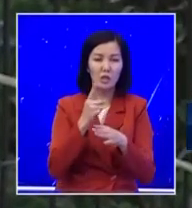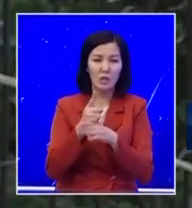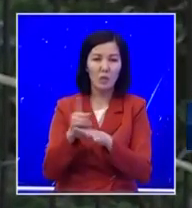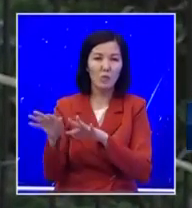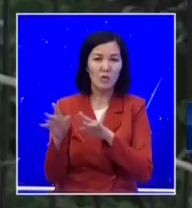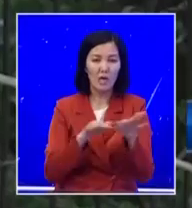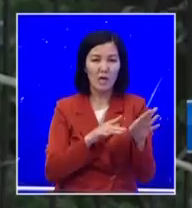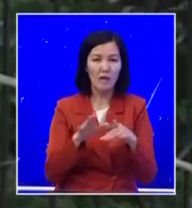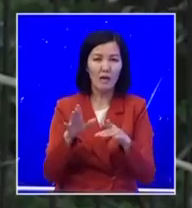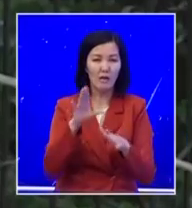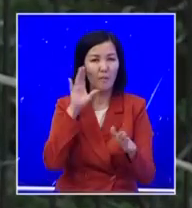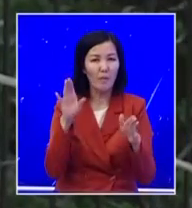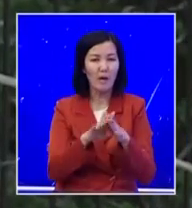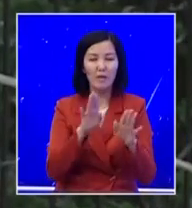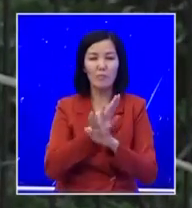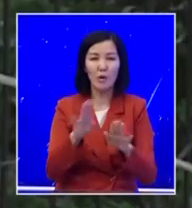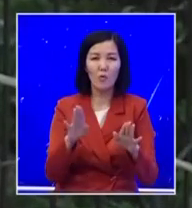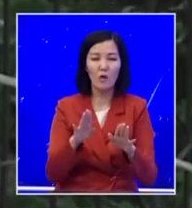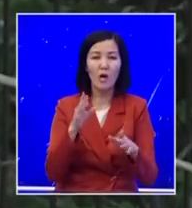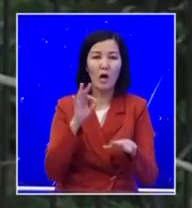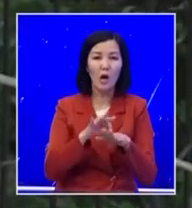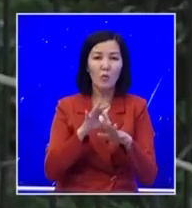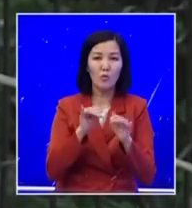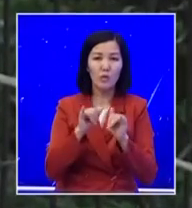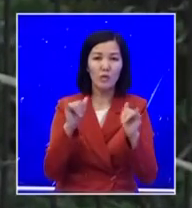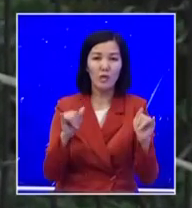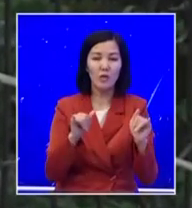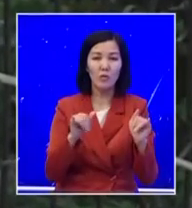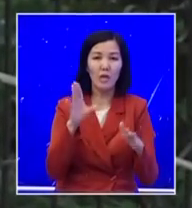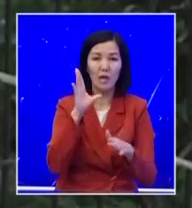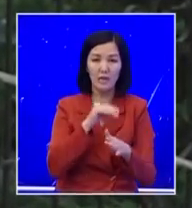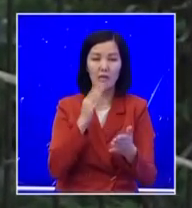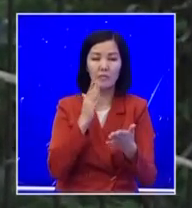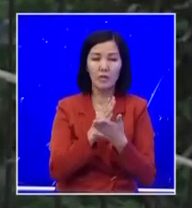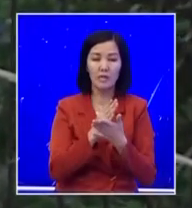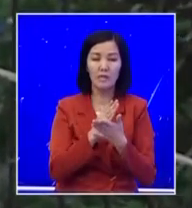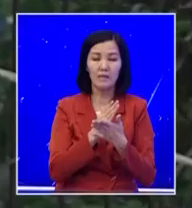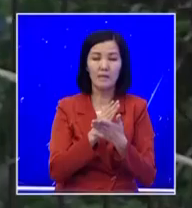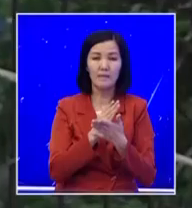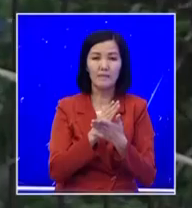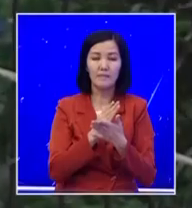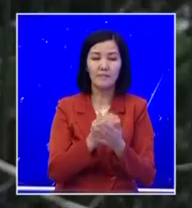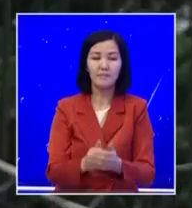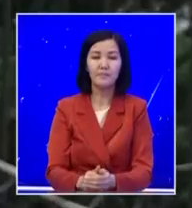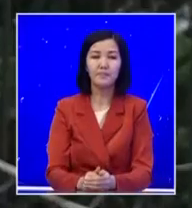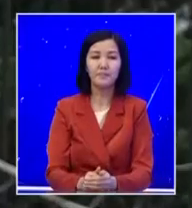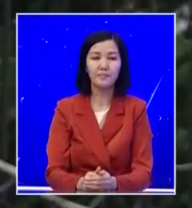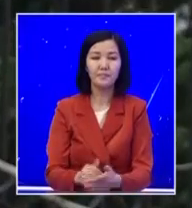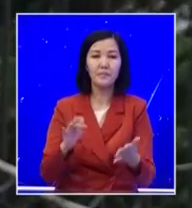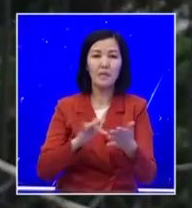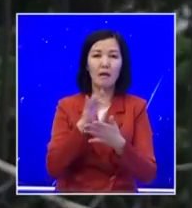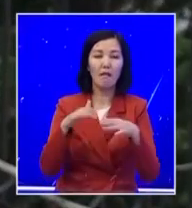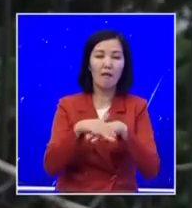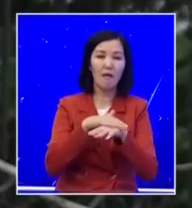шараларын сақтамауы осы инфекцияның ұшуына және көптеп таралуына келіп соғып отыр. Қала